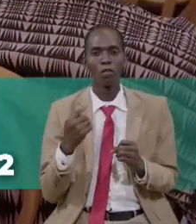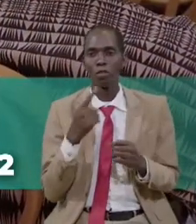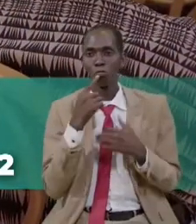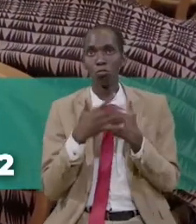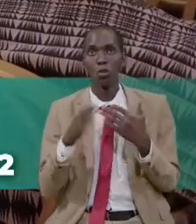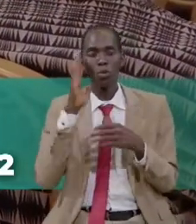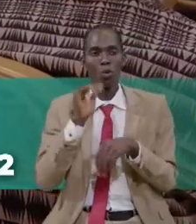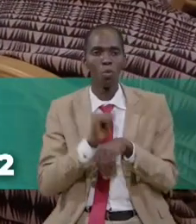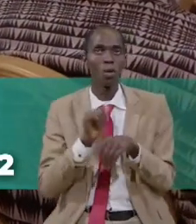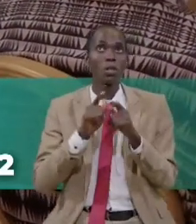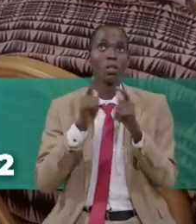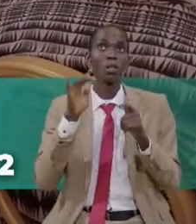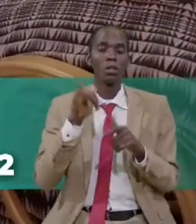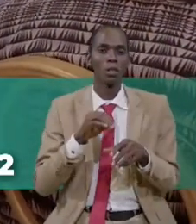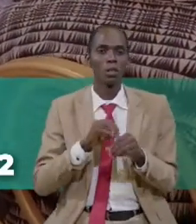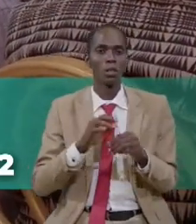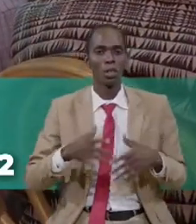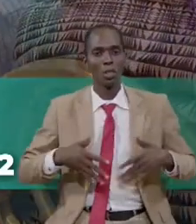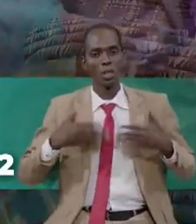nom de Jésus. Ensuite,